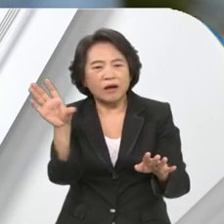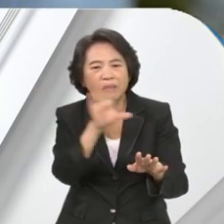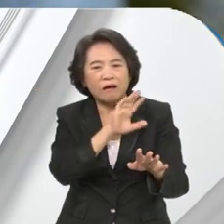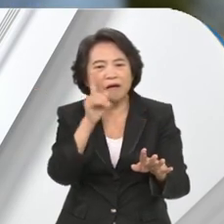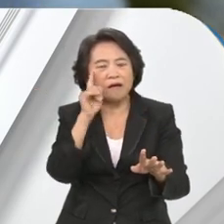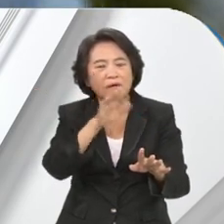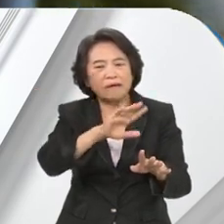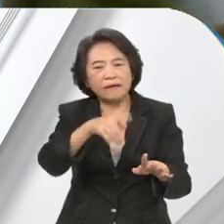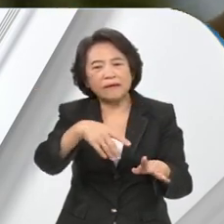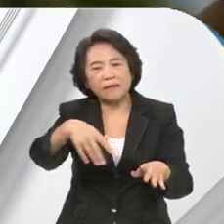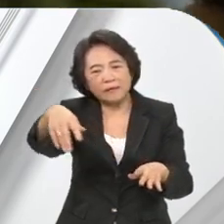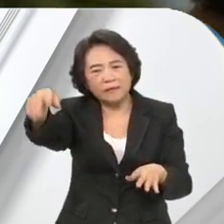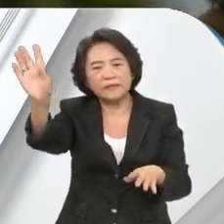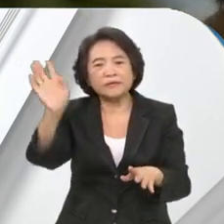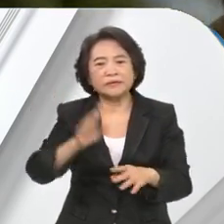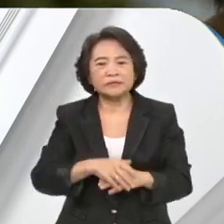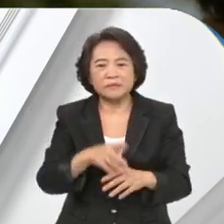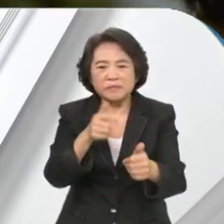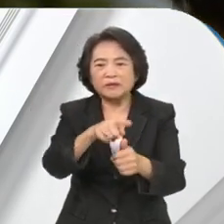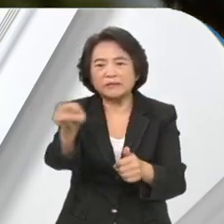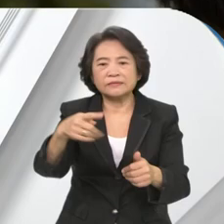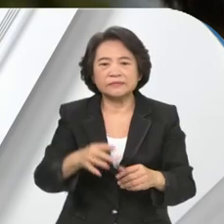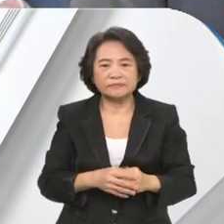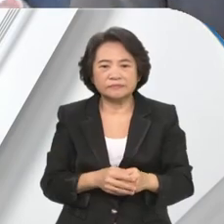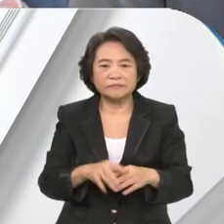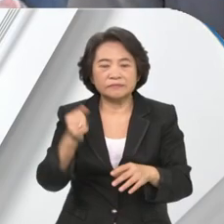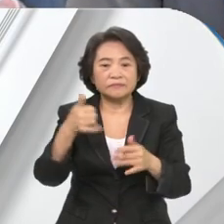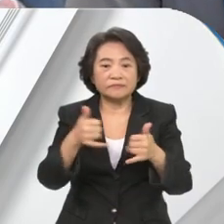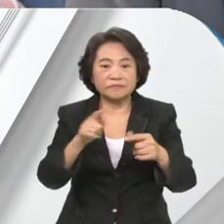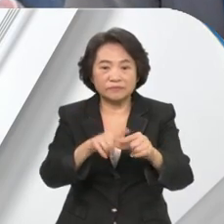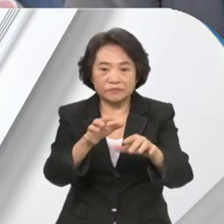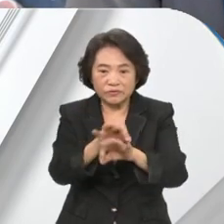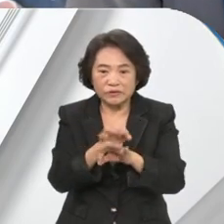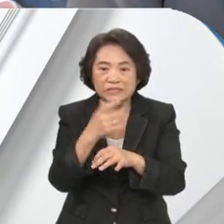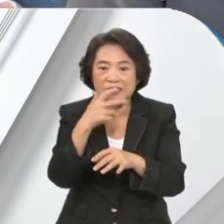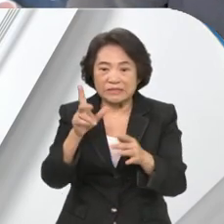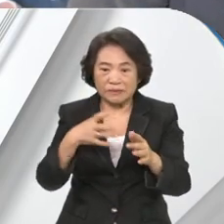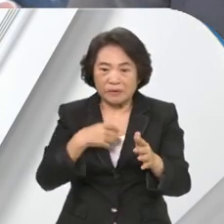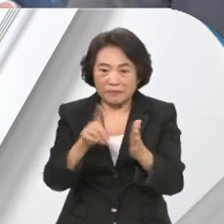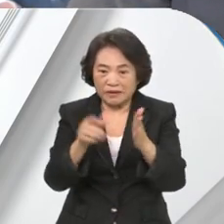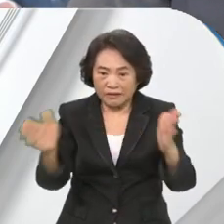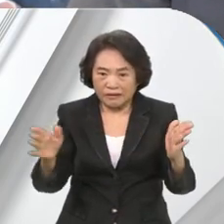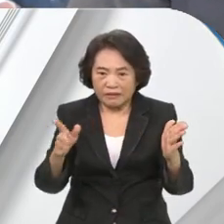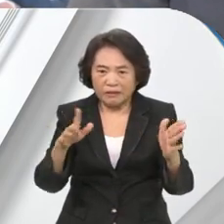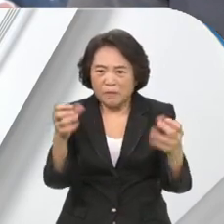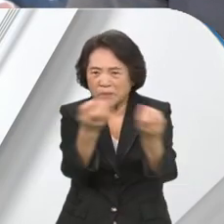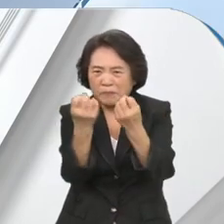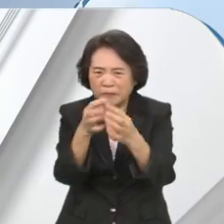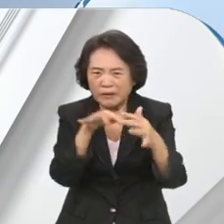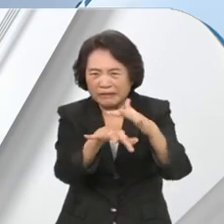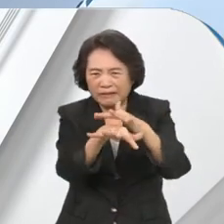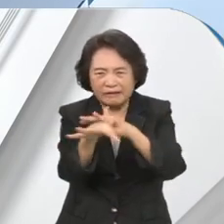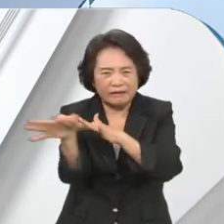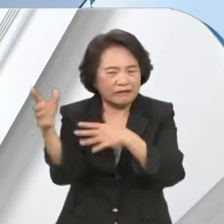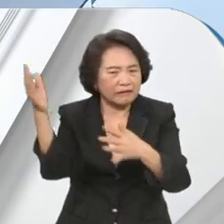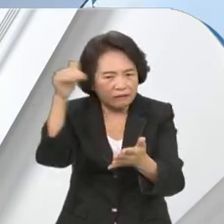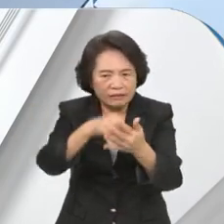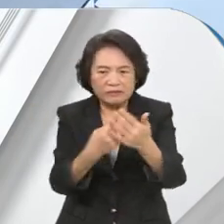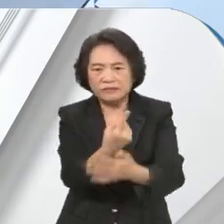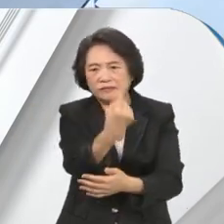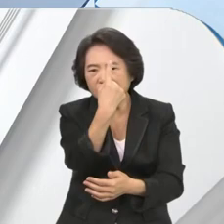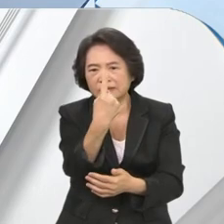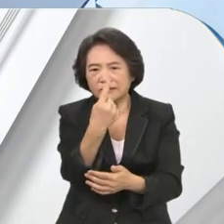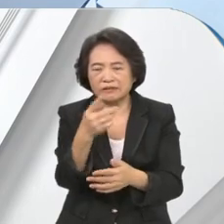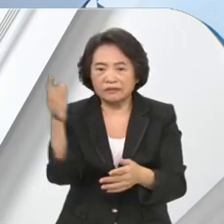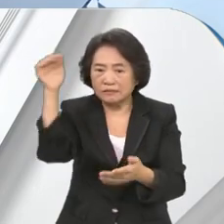来送爱送献台的死刑犯。人民中学案正系拍摄恐怖时期，按到阎王案的其中一天。